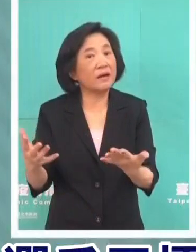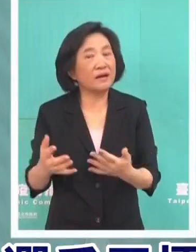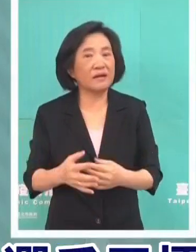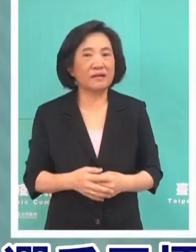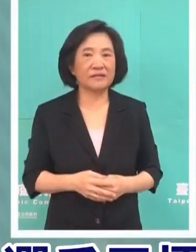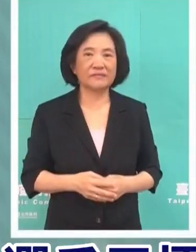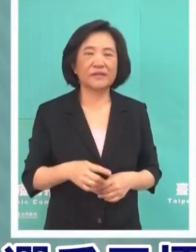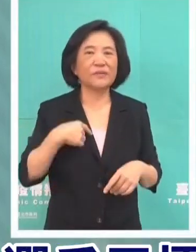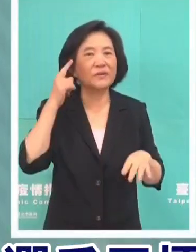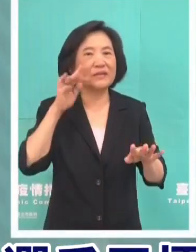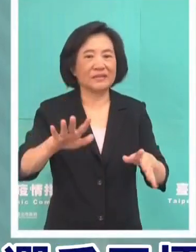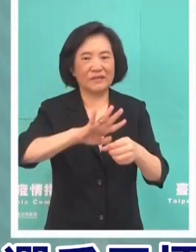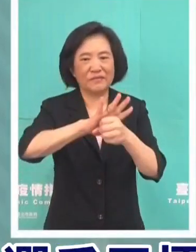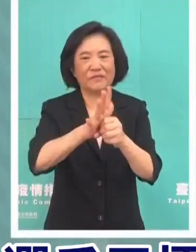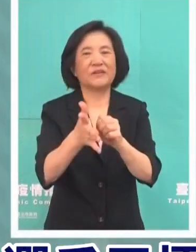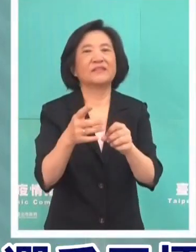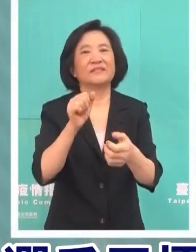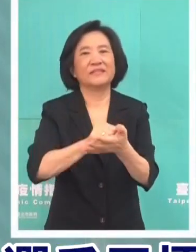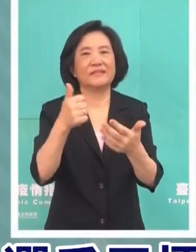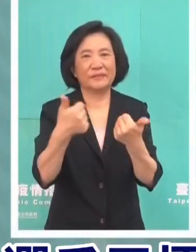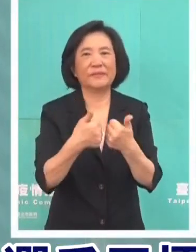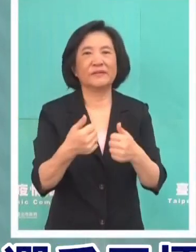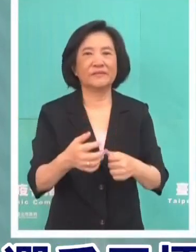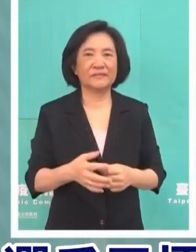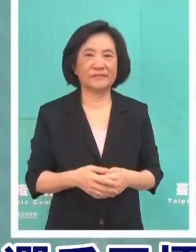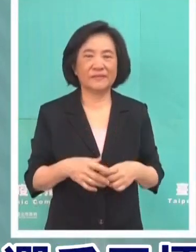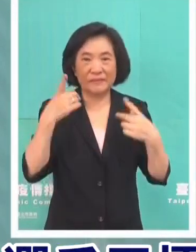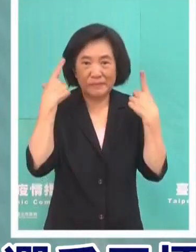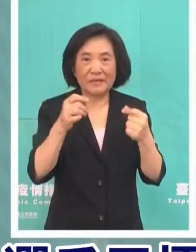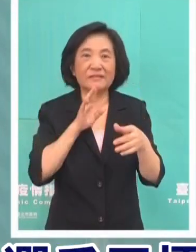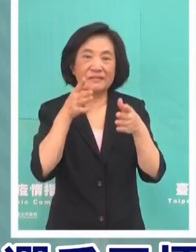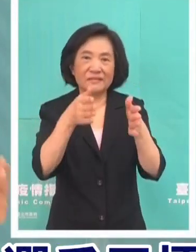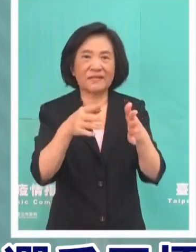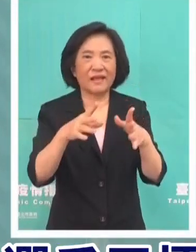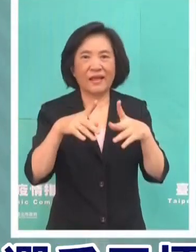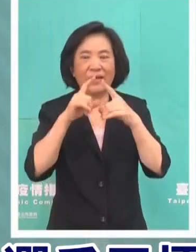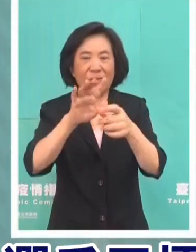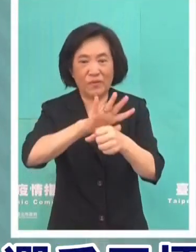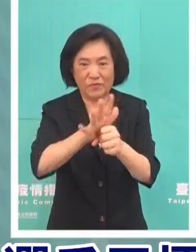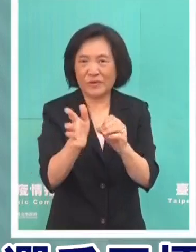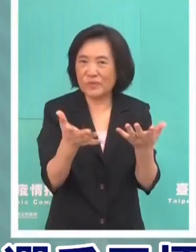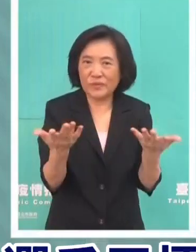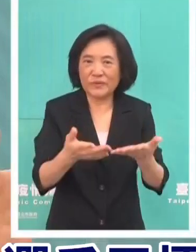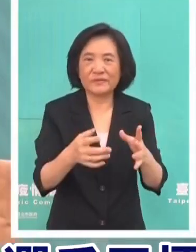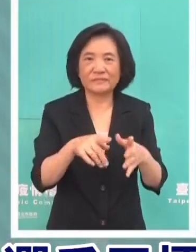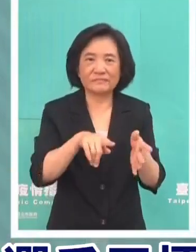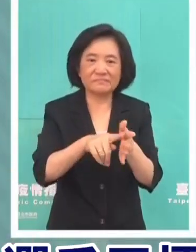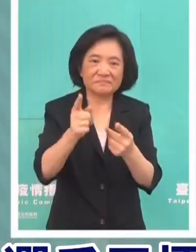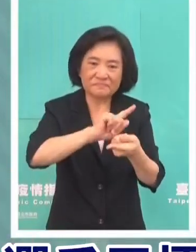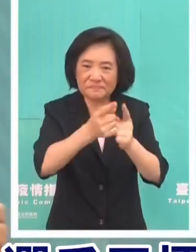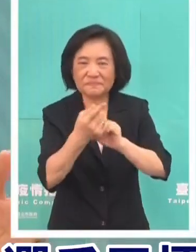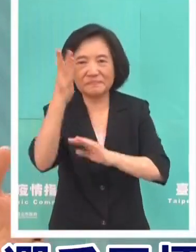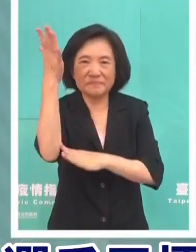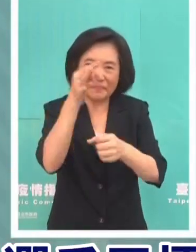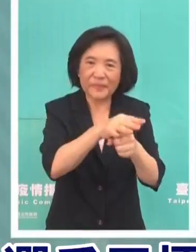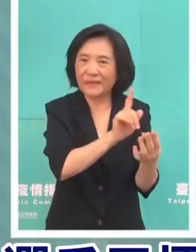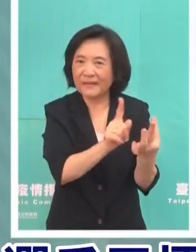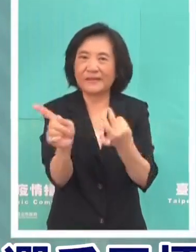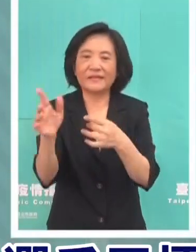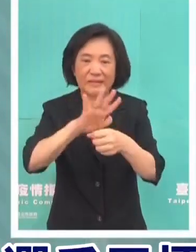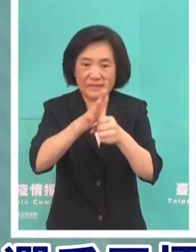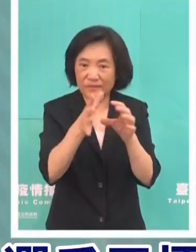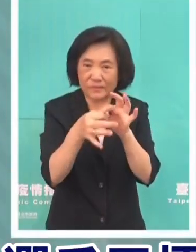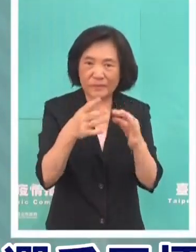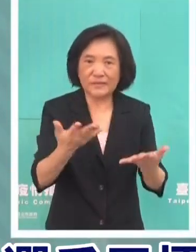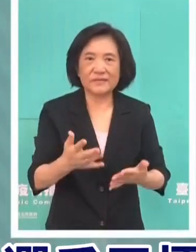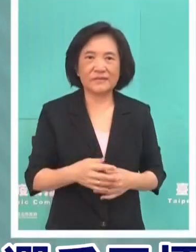这个是防疫记者会的，其实应该是回答防疫纾困然后转型有关的这种疫情相